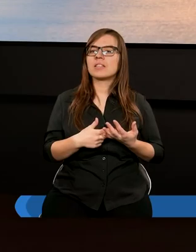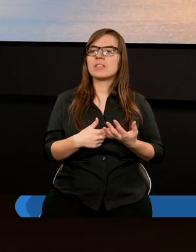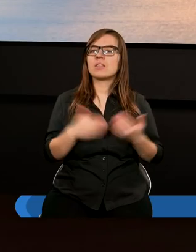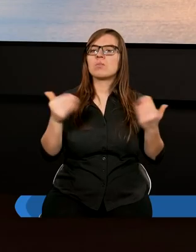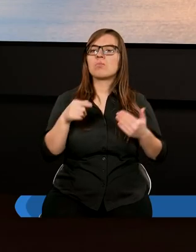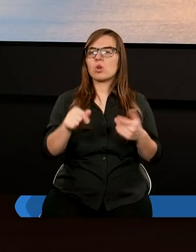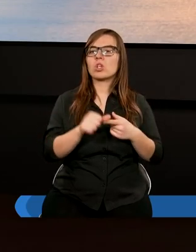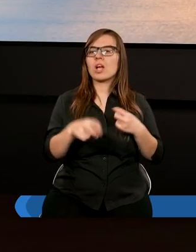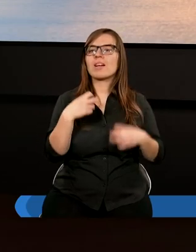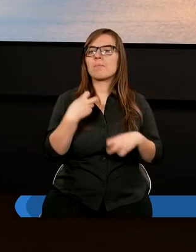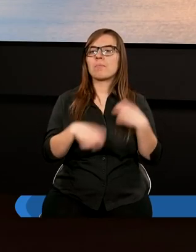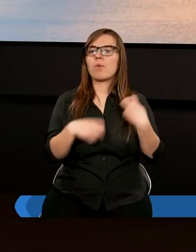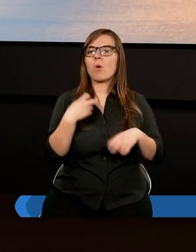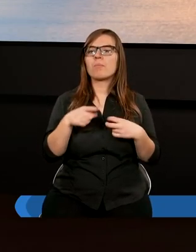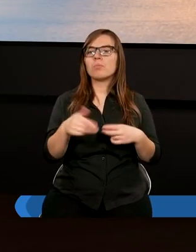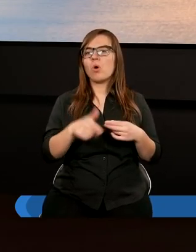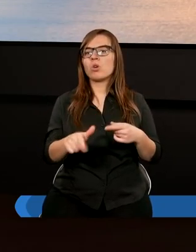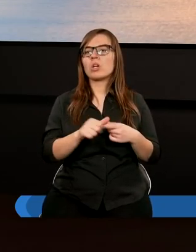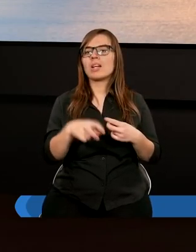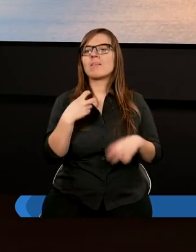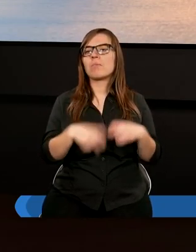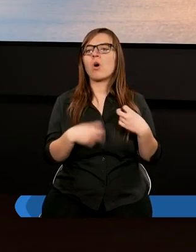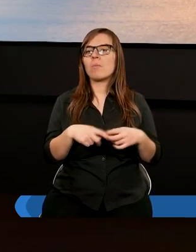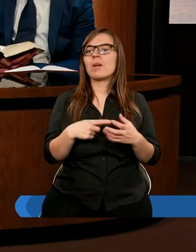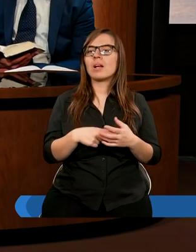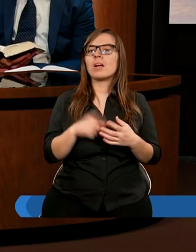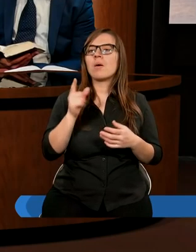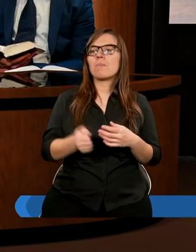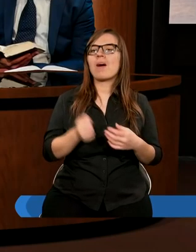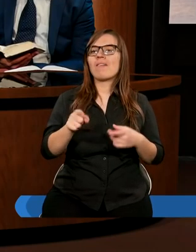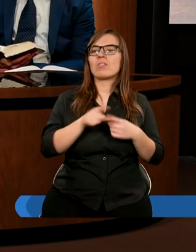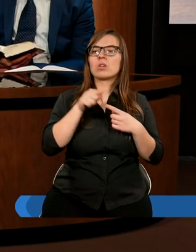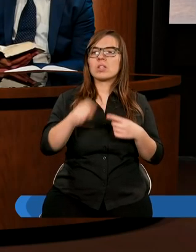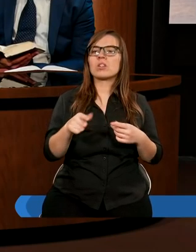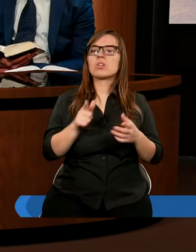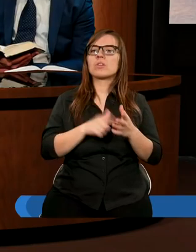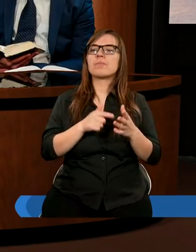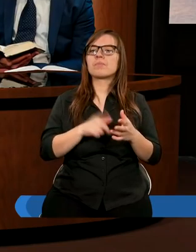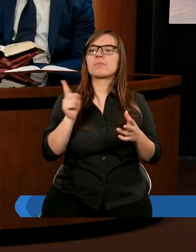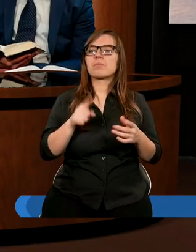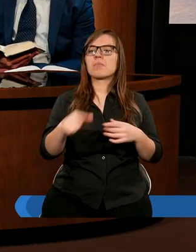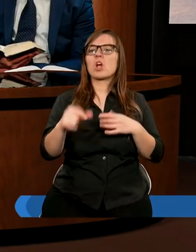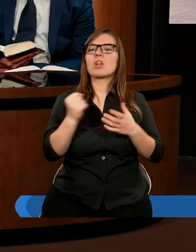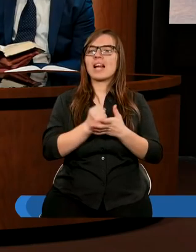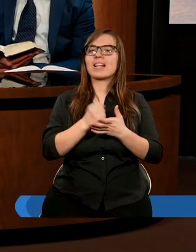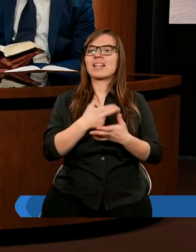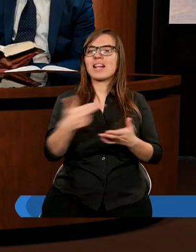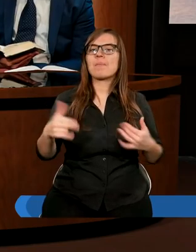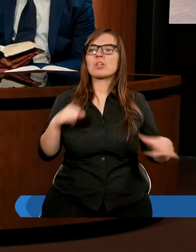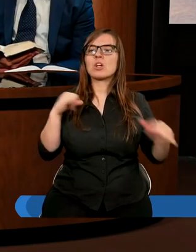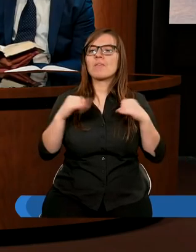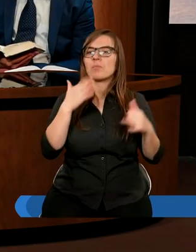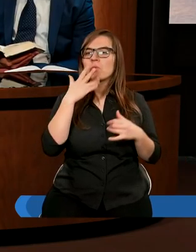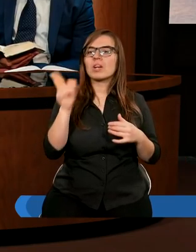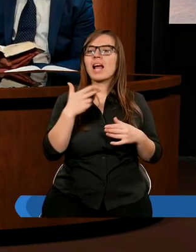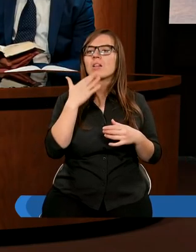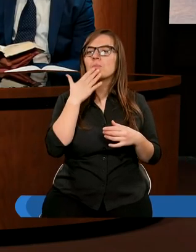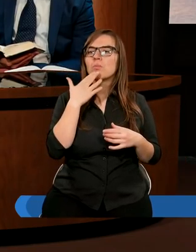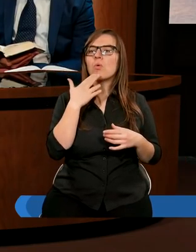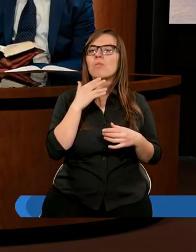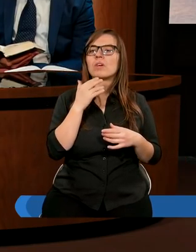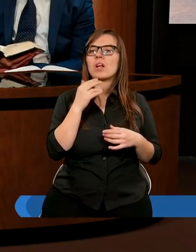Może to jest problem. Może to jest problem. Paweł tutaj też uczy pewnych zasad szafarstwa w czasie swoich podróży, kiedy mówił, że